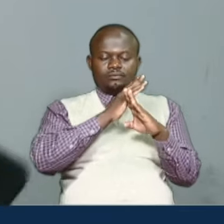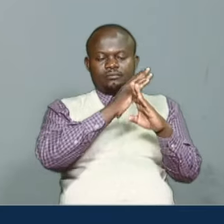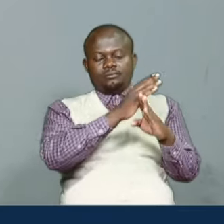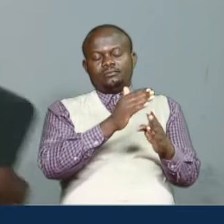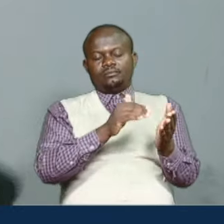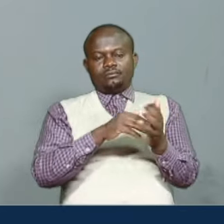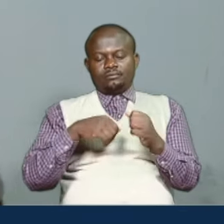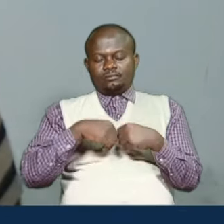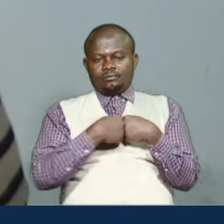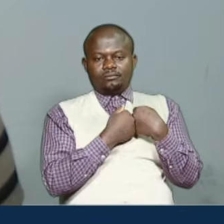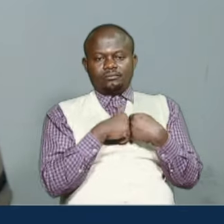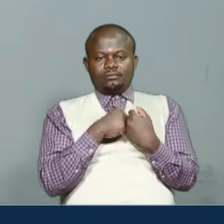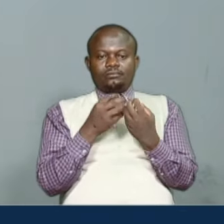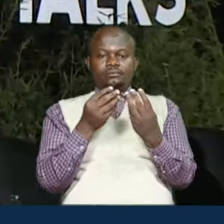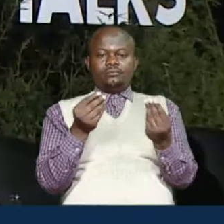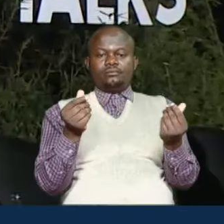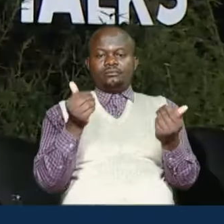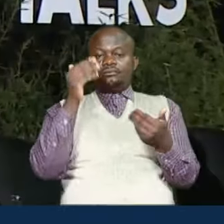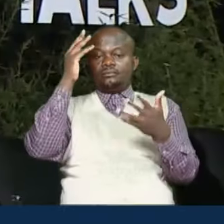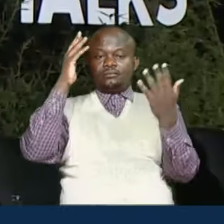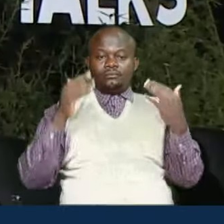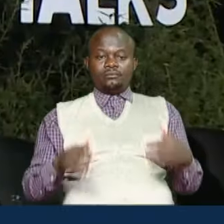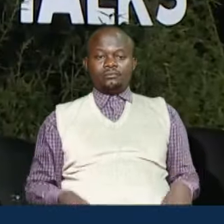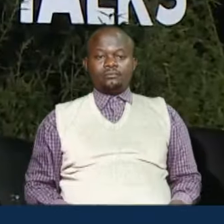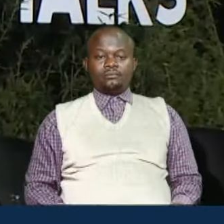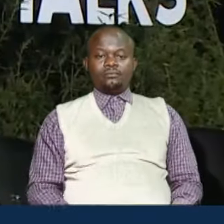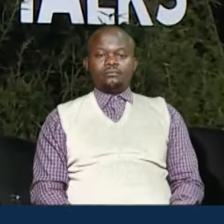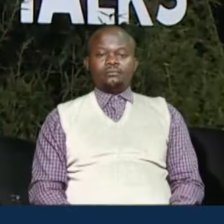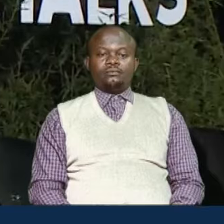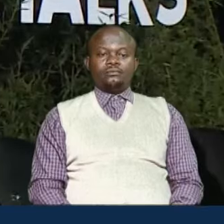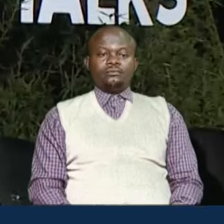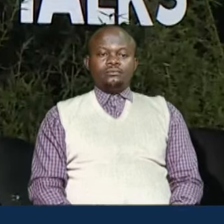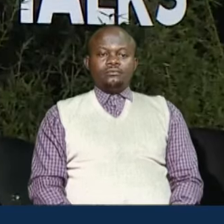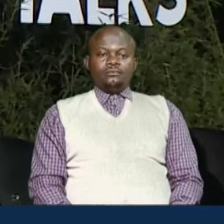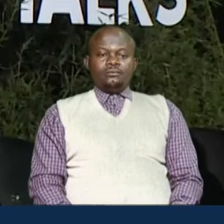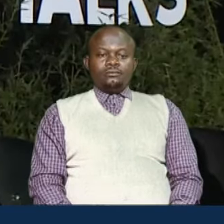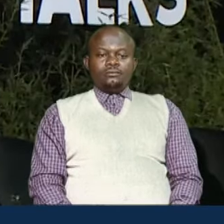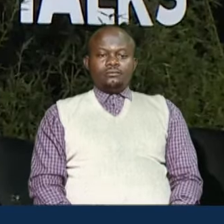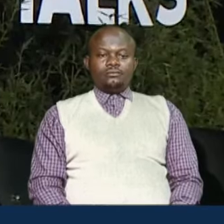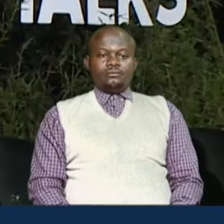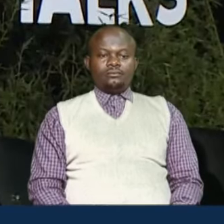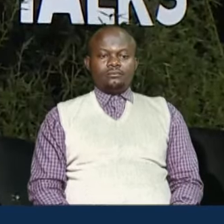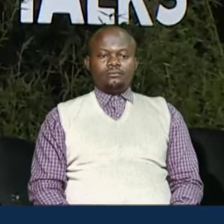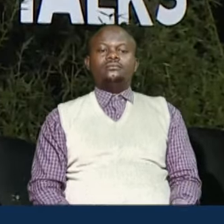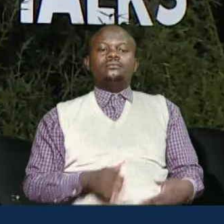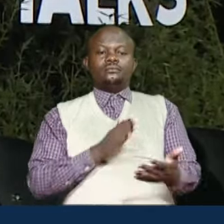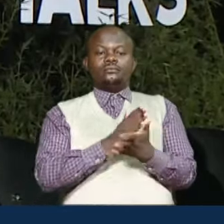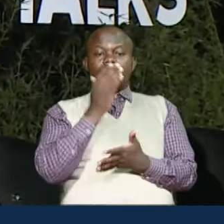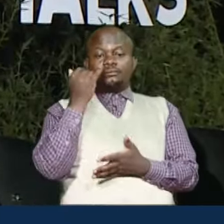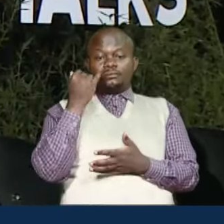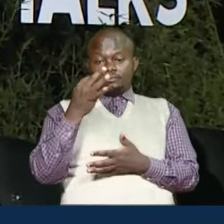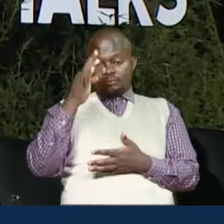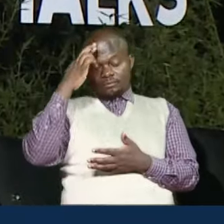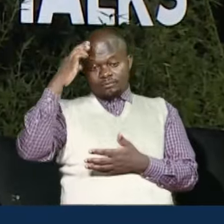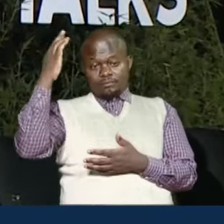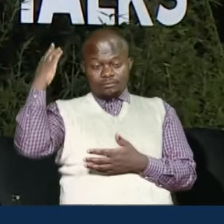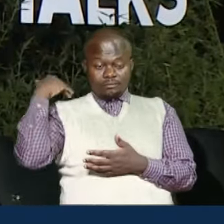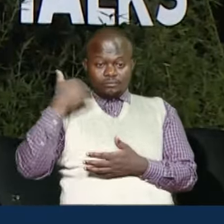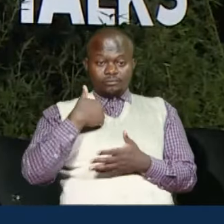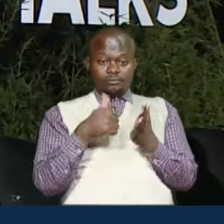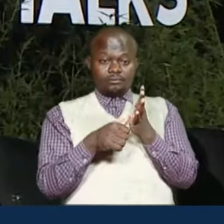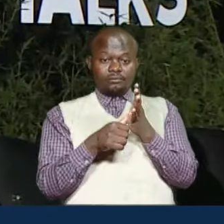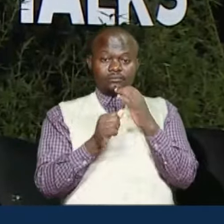guhangana n'ingaruka z'iyangirika ry'ikirere. Yego, kuko nimba mu byibuka duheruka kugira ibyago